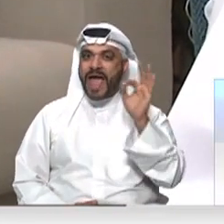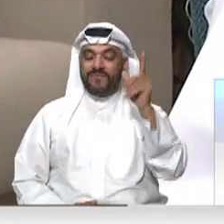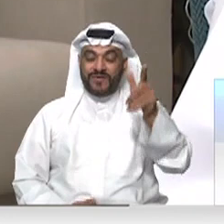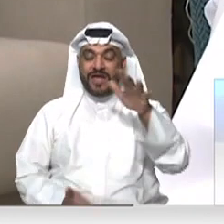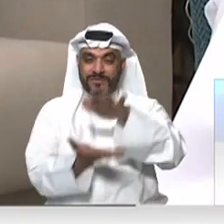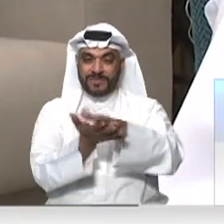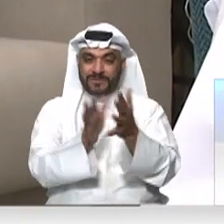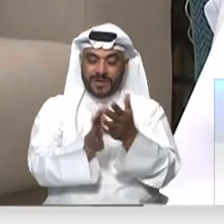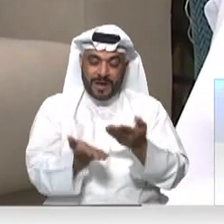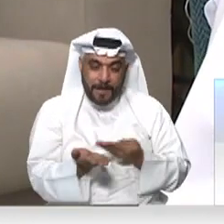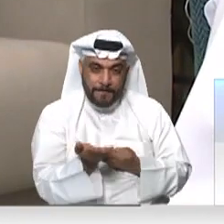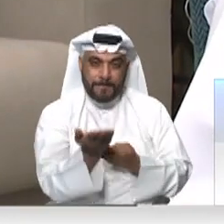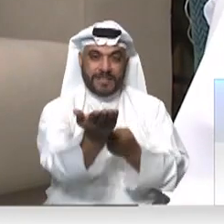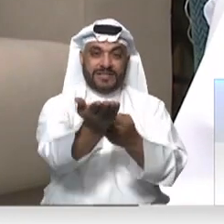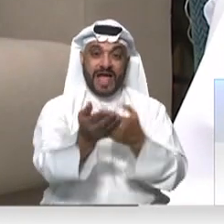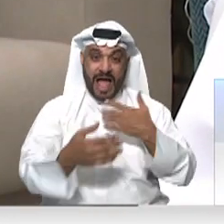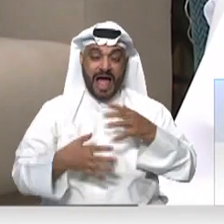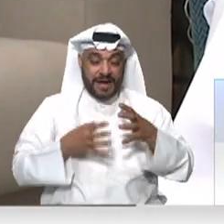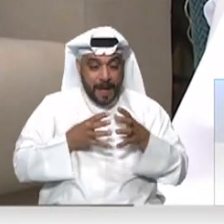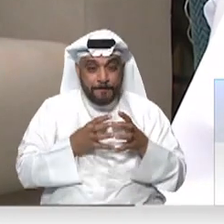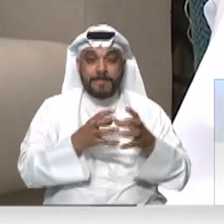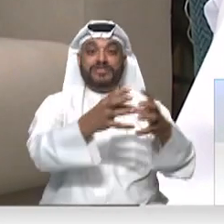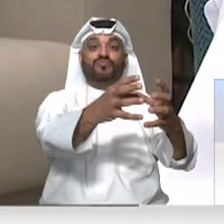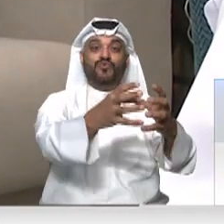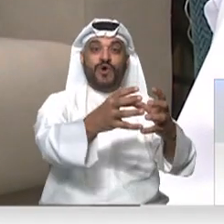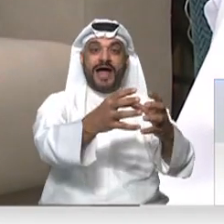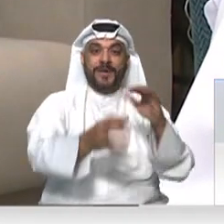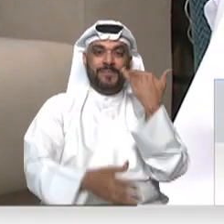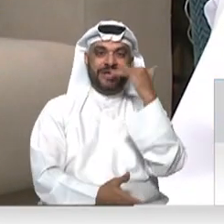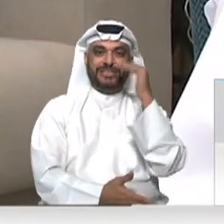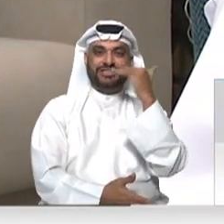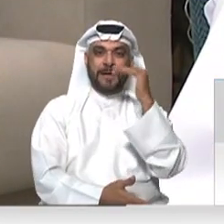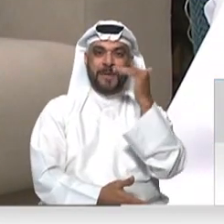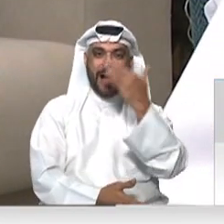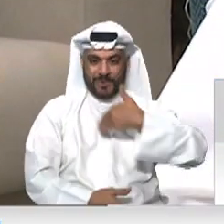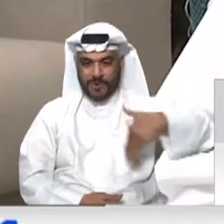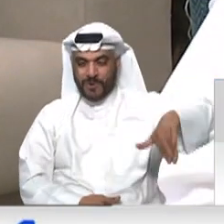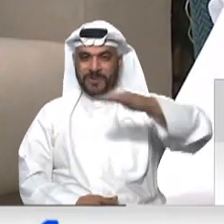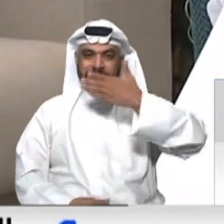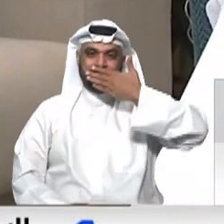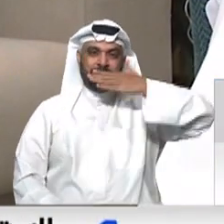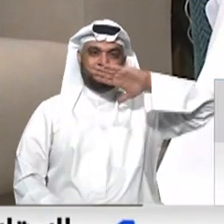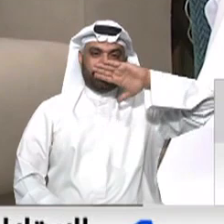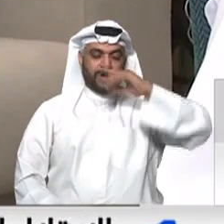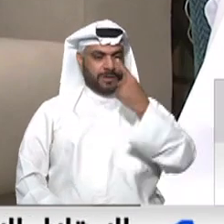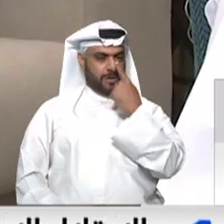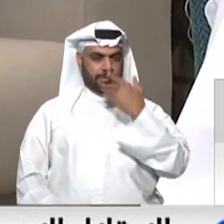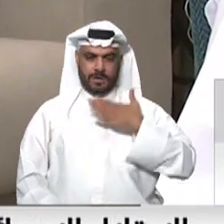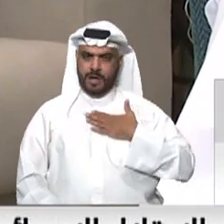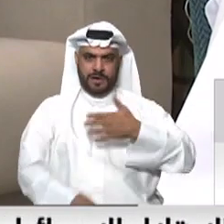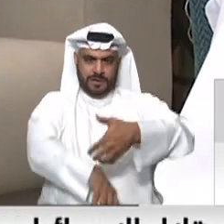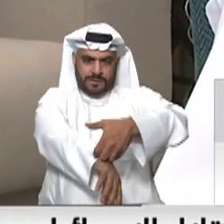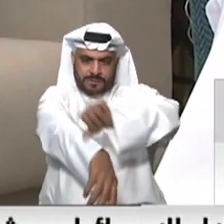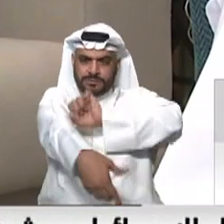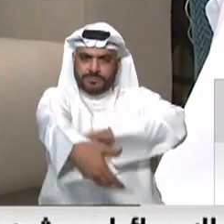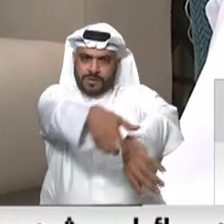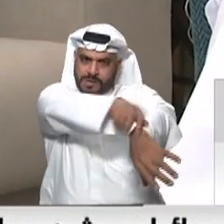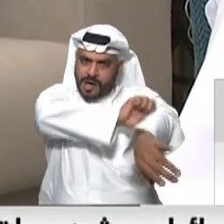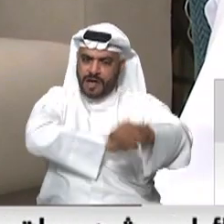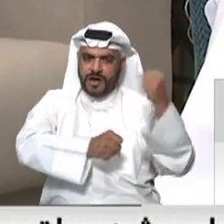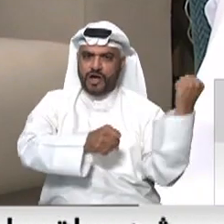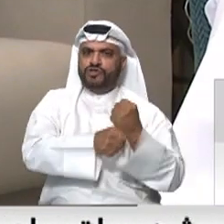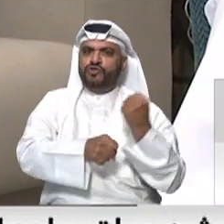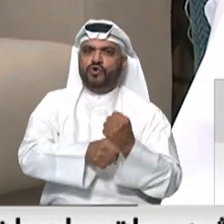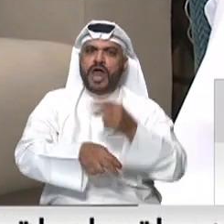ولبينا نداء، رحنا مجموعة من الشباب احنا فريد واحد، والحمد لله قلنا لهم نبي نشتغل حق الكويت، يعني